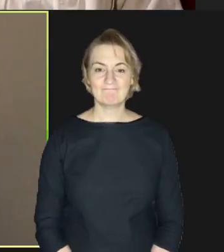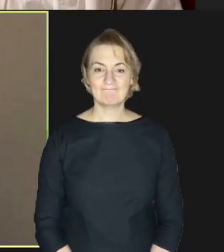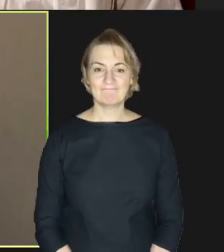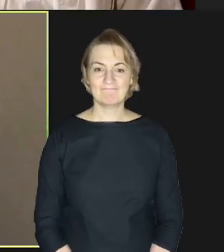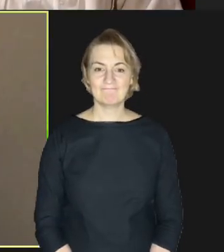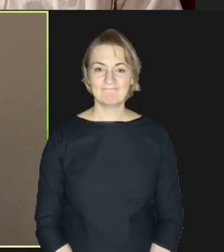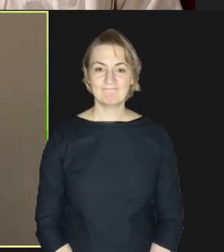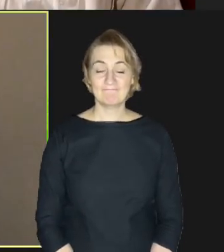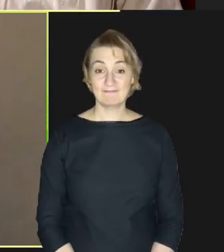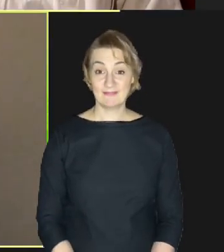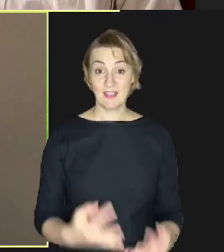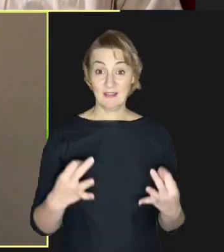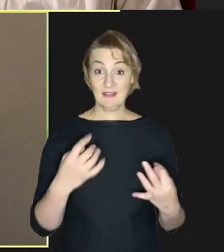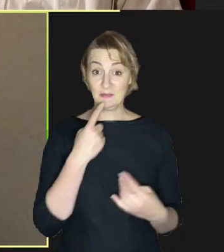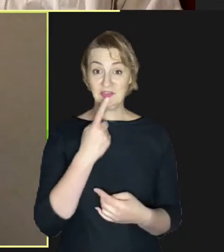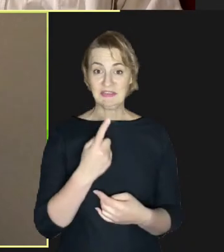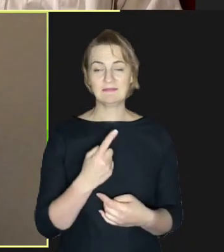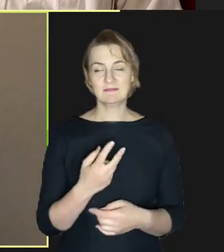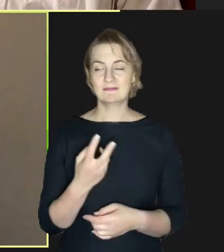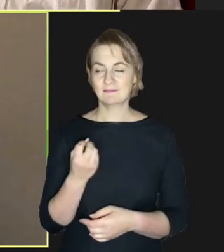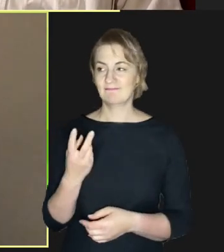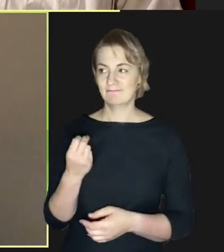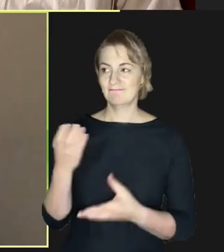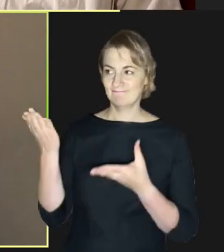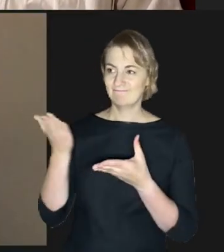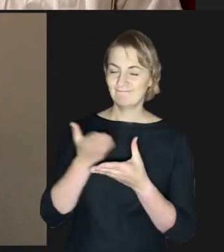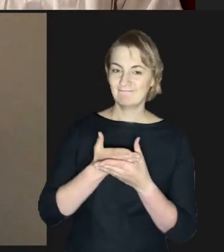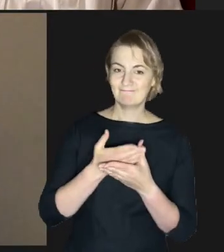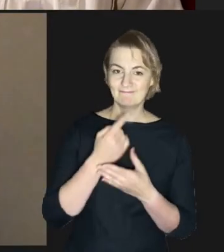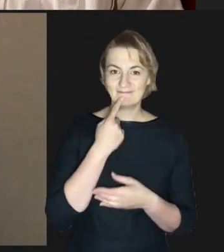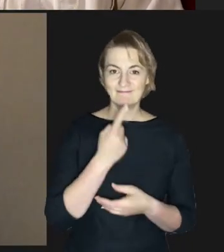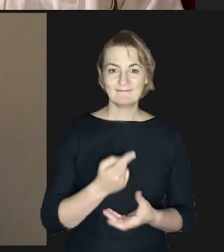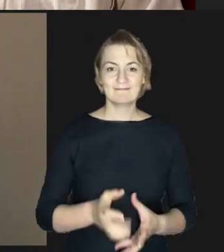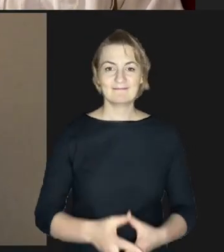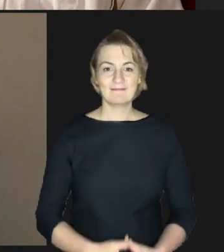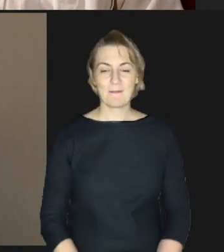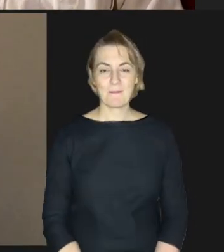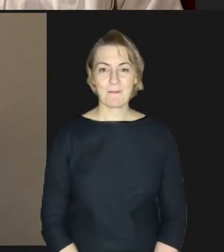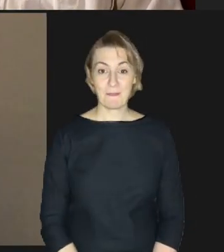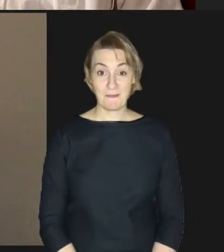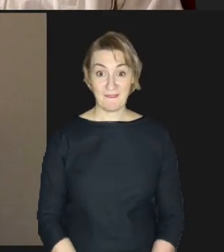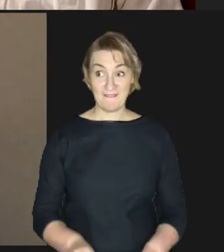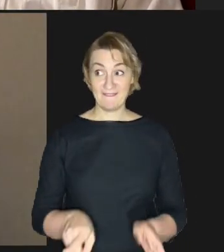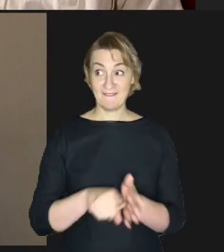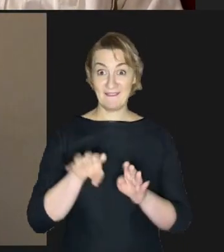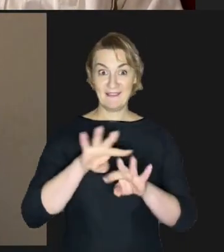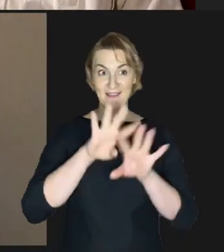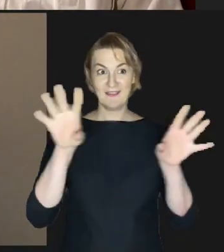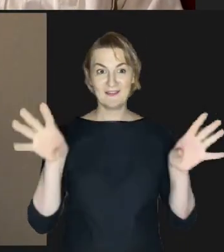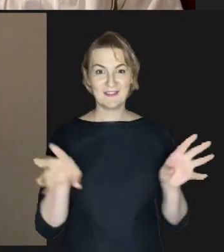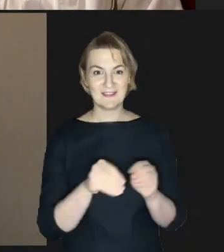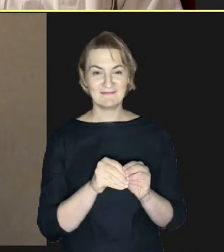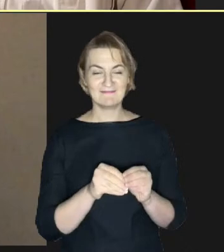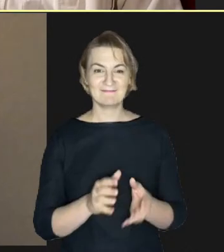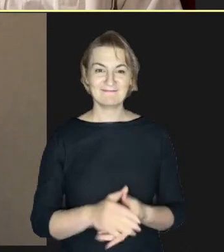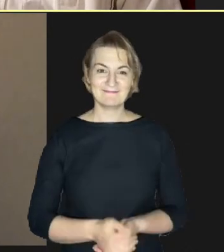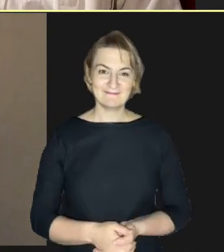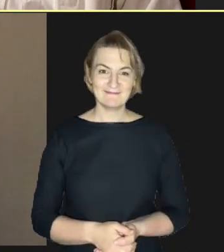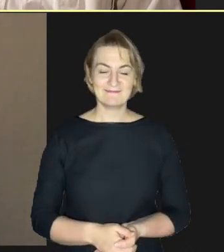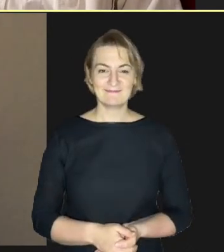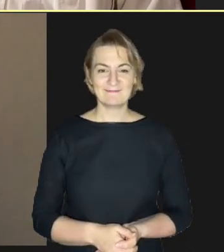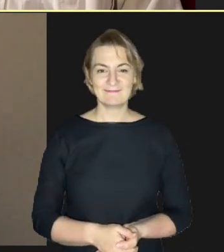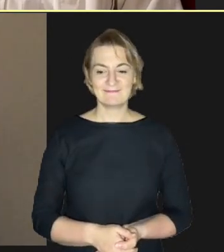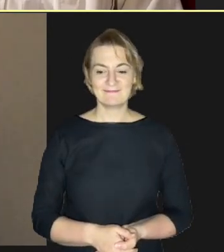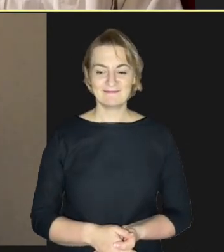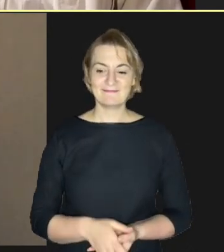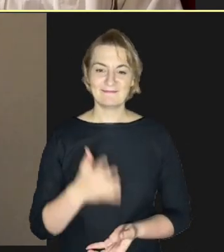Mam go powiedzieć teraz? Tak. Zapraszam. Zapraszamy. Jak publicznie, bo prostu... Tak. Będzie to